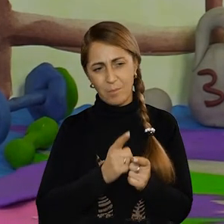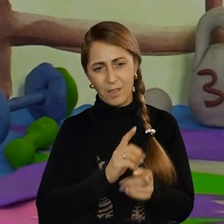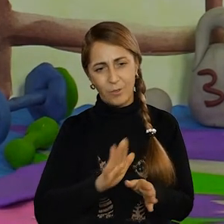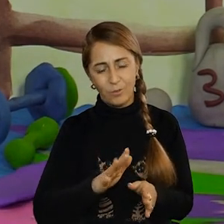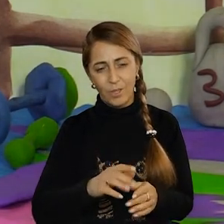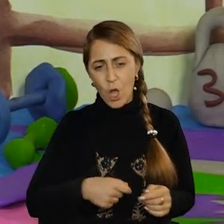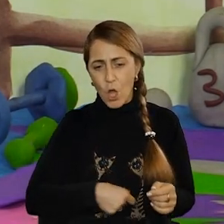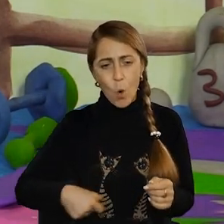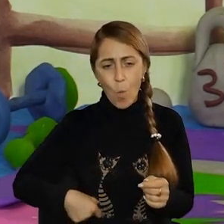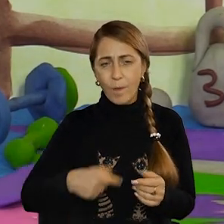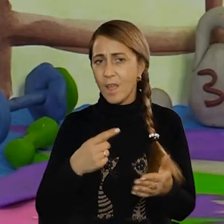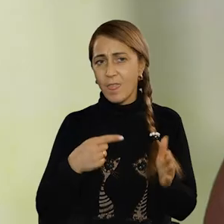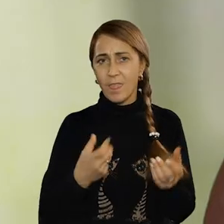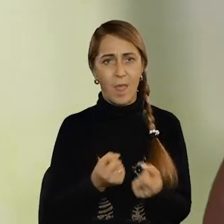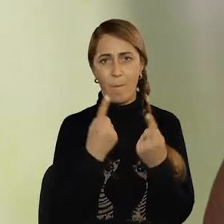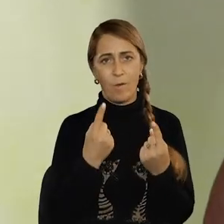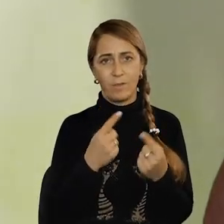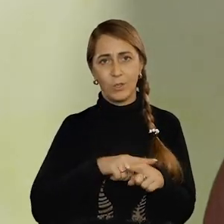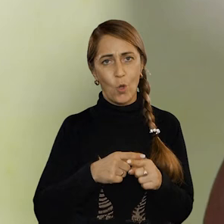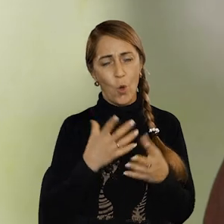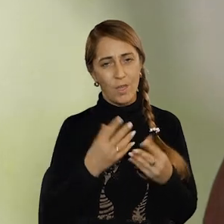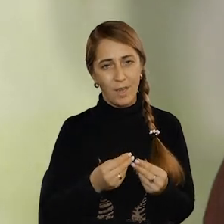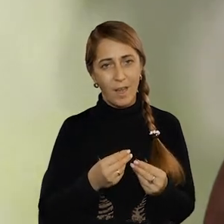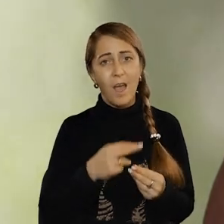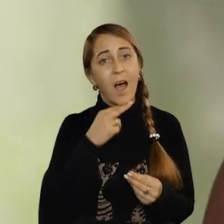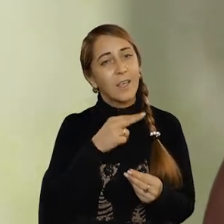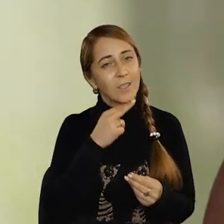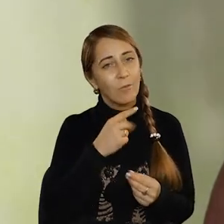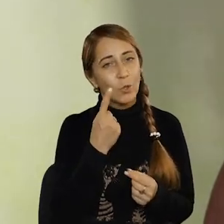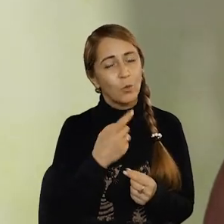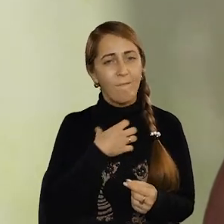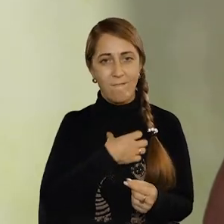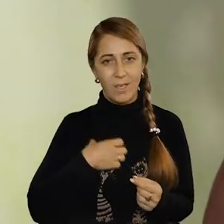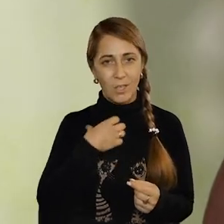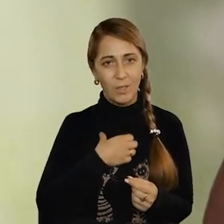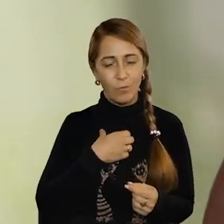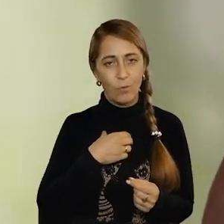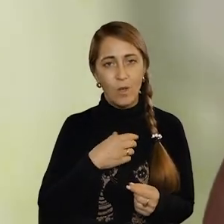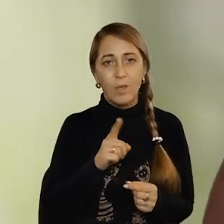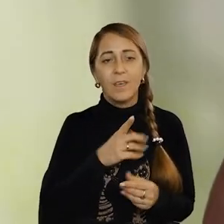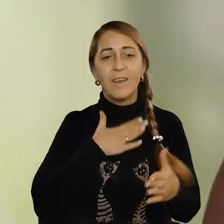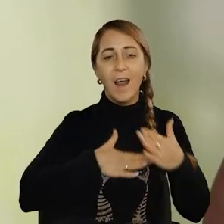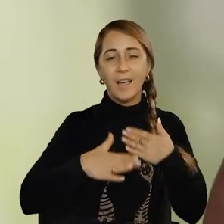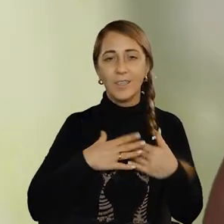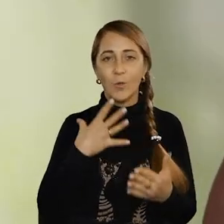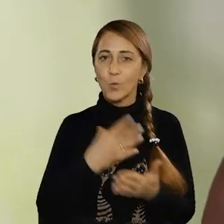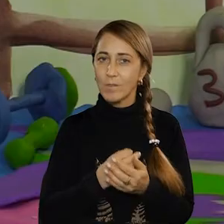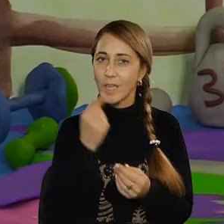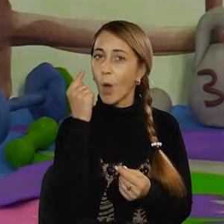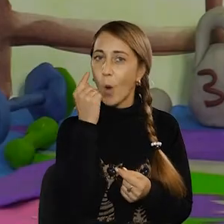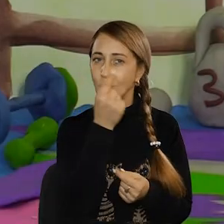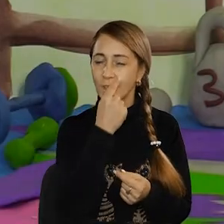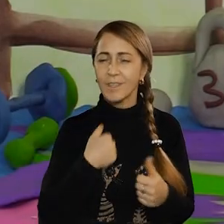І кубики на ньому не з'явилися того дня, але зауважив одну важливу річ – радість у своїх очах.